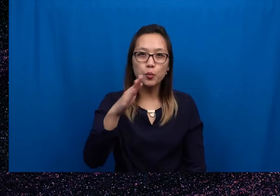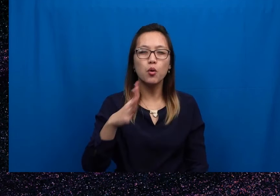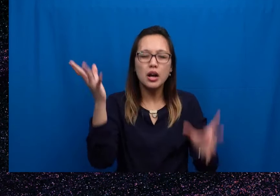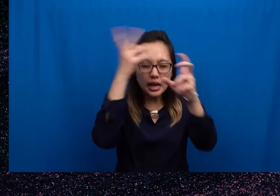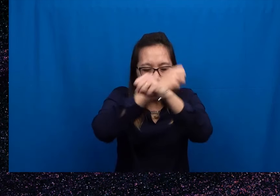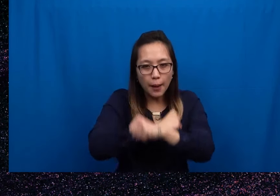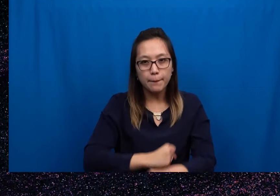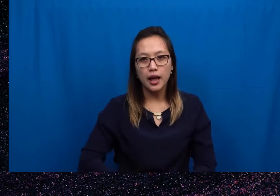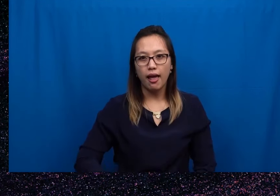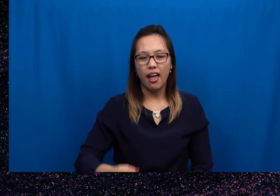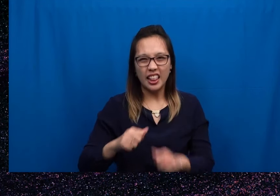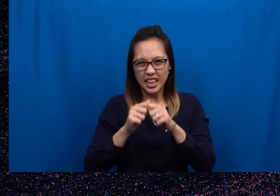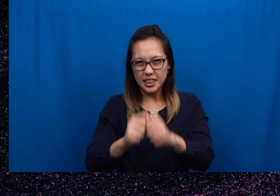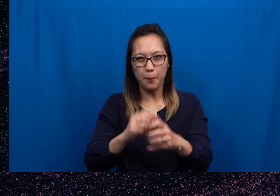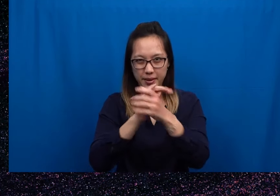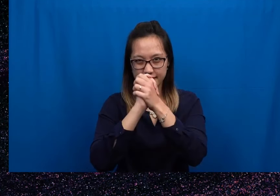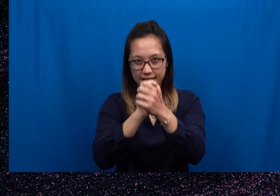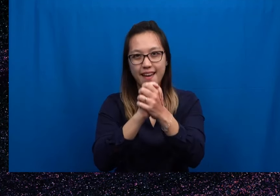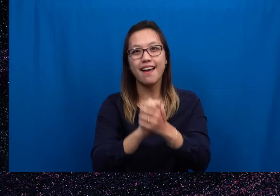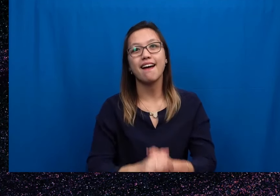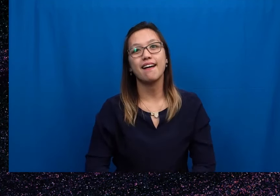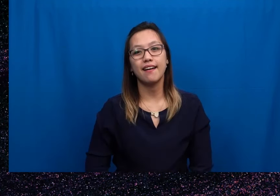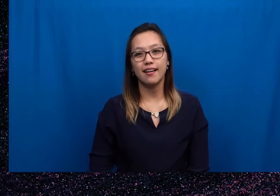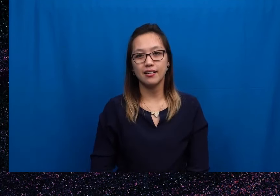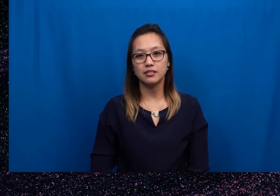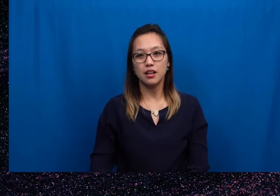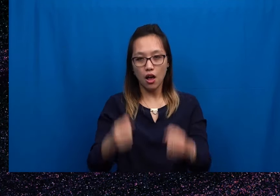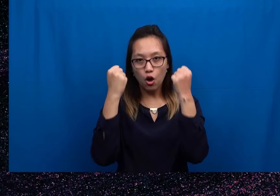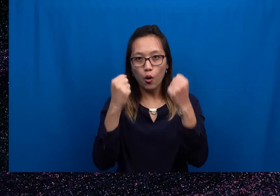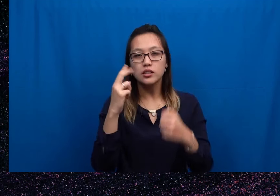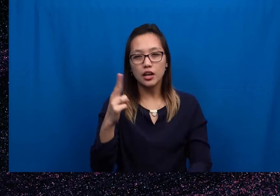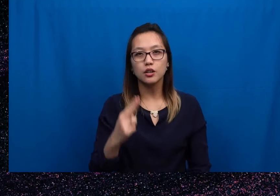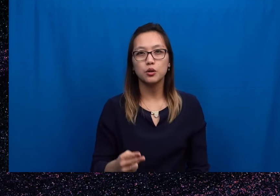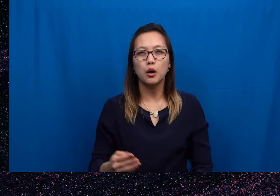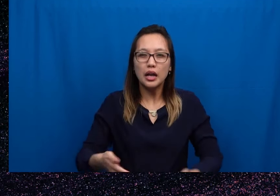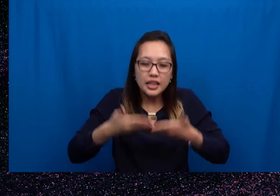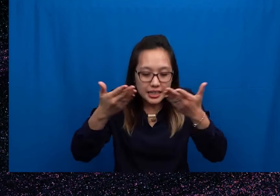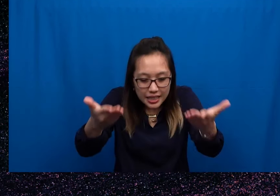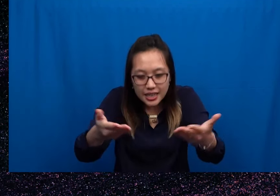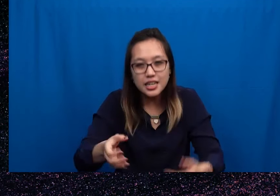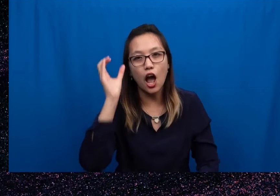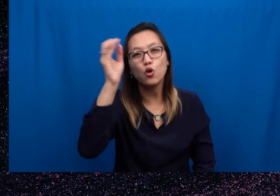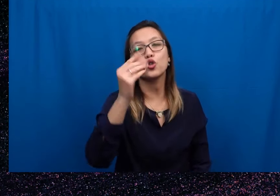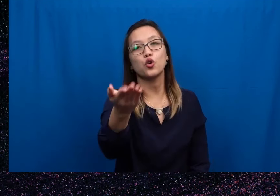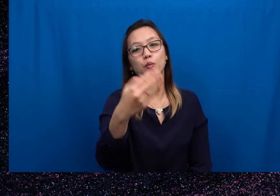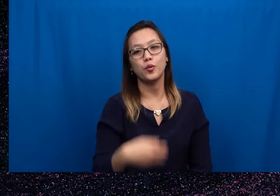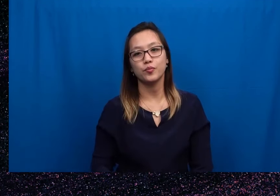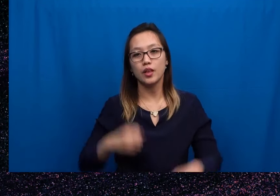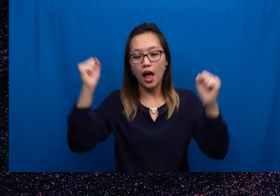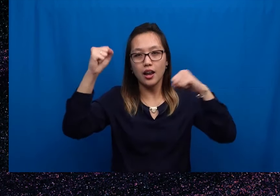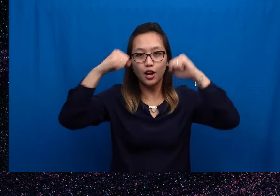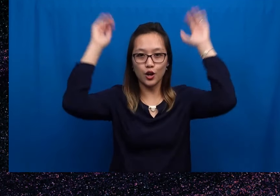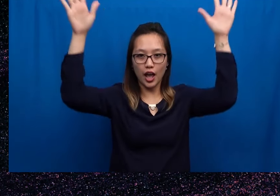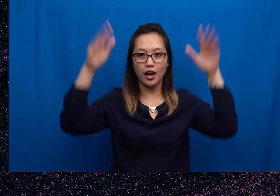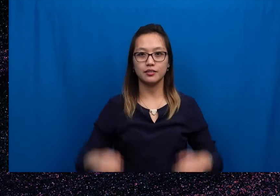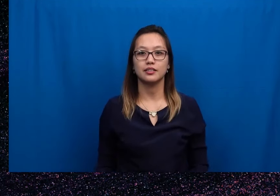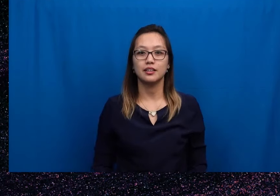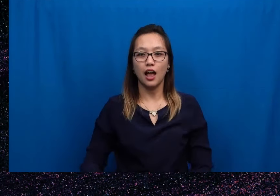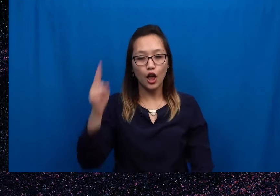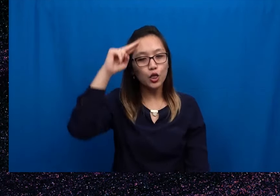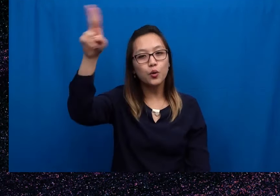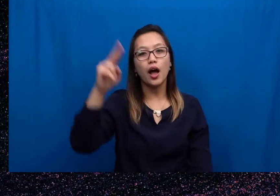percaya kepada Tuhan. Kuasa kebangkitannya tersedia bagi hidupmu. Haleluya. Tuhan